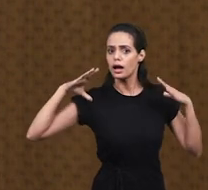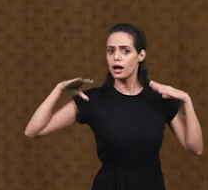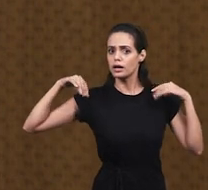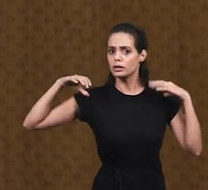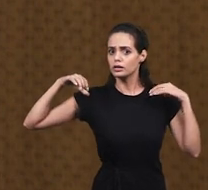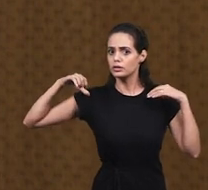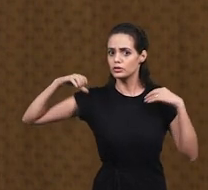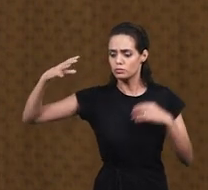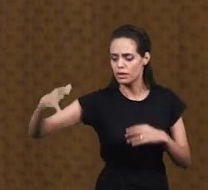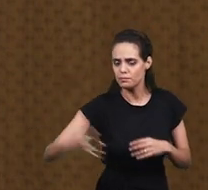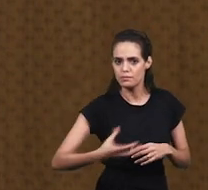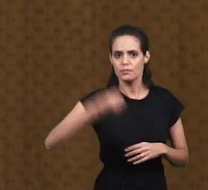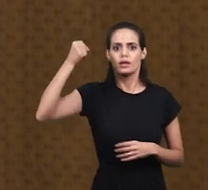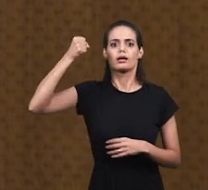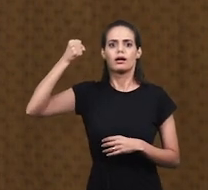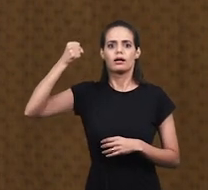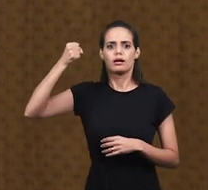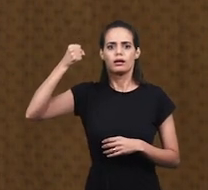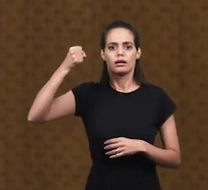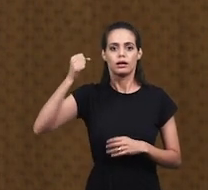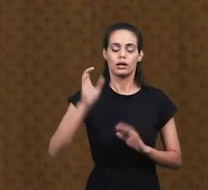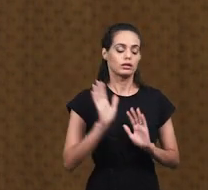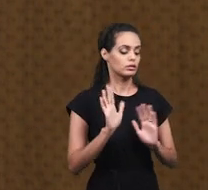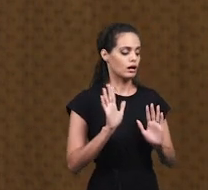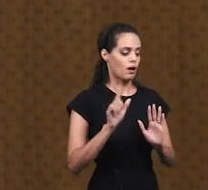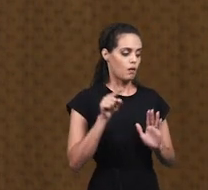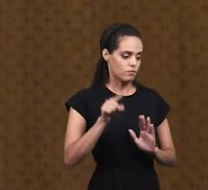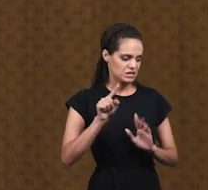la parole, tu ne tenteras pas le Seigneur ton Dieu.